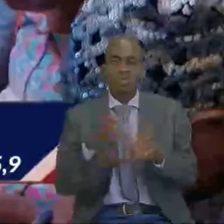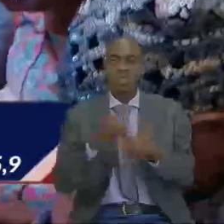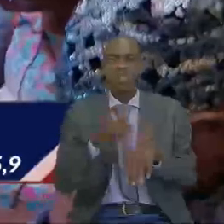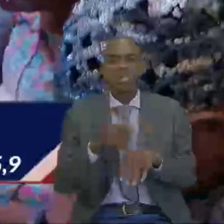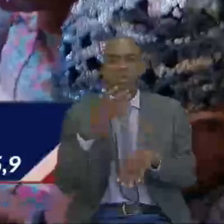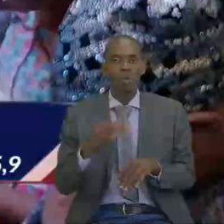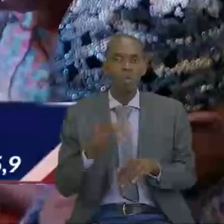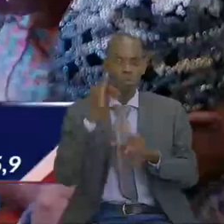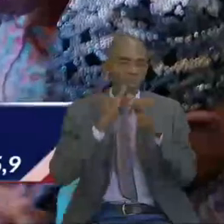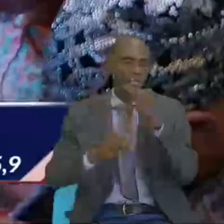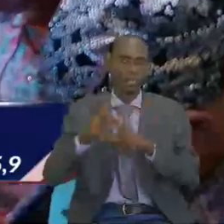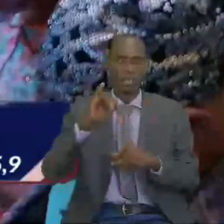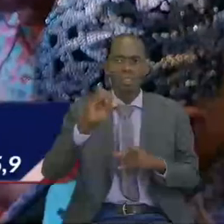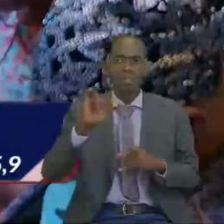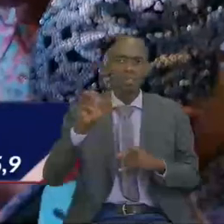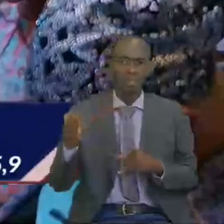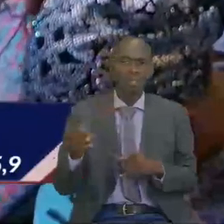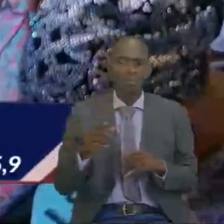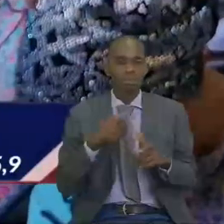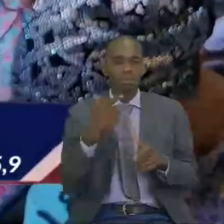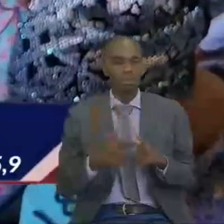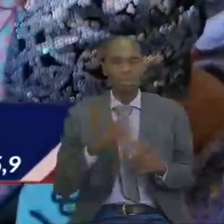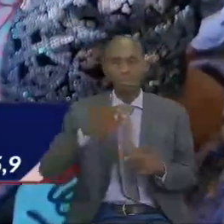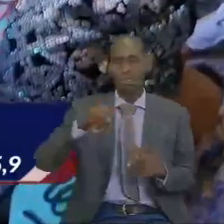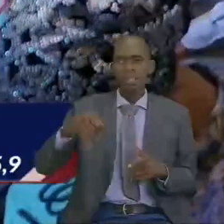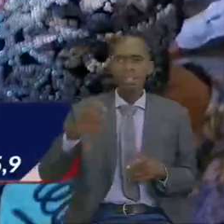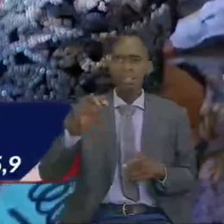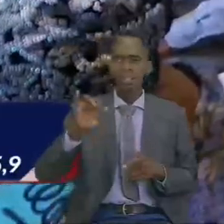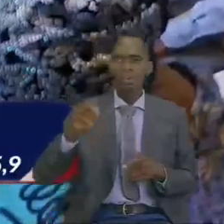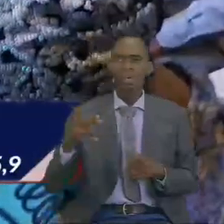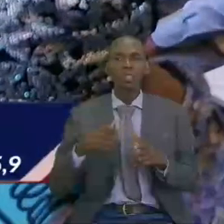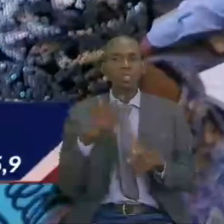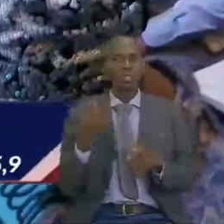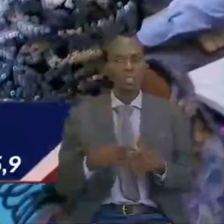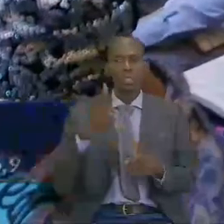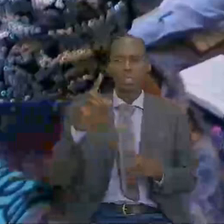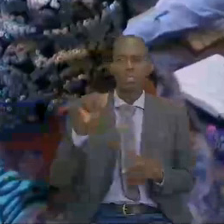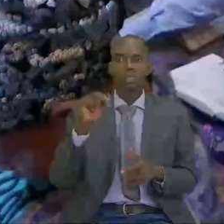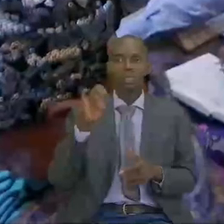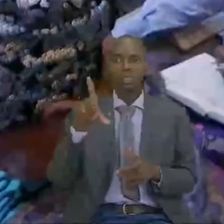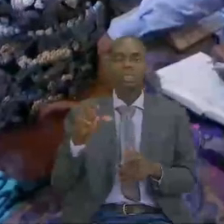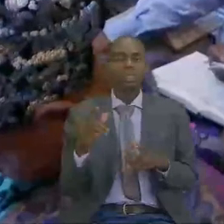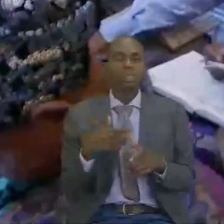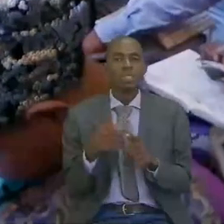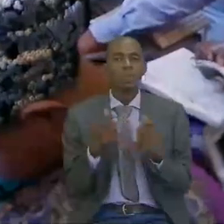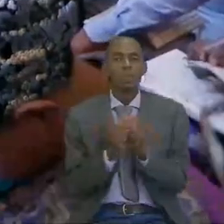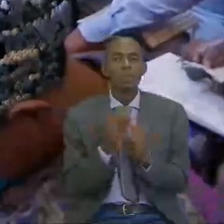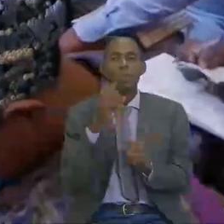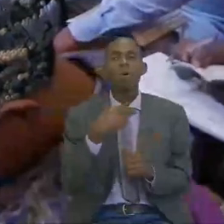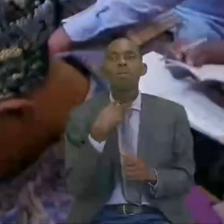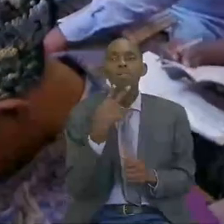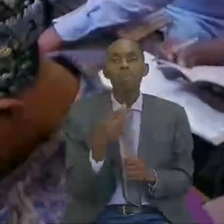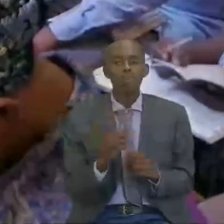de Esaïe, Jérémie et puis Daniel. D'une seule voix, d'une voix unanime, tous